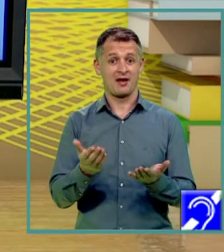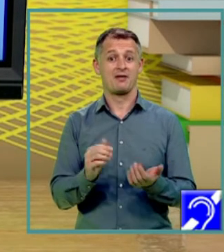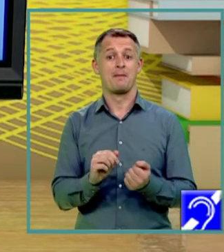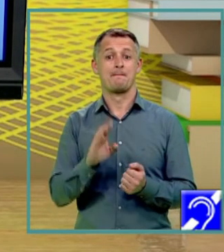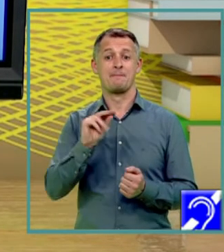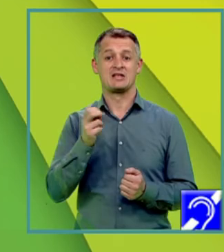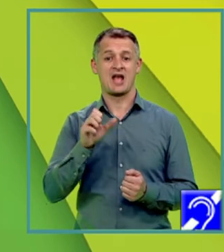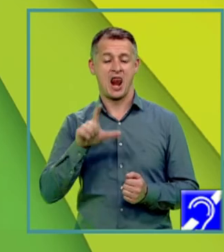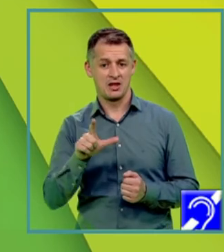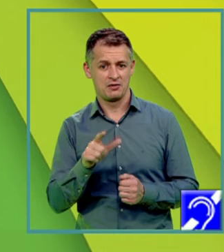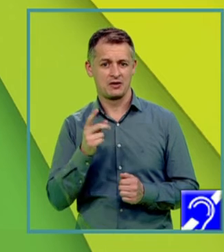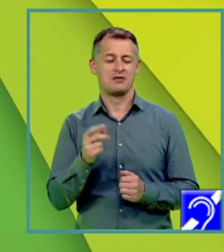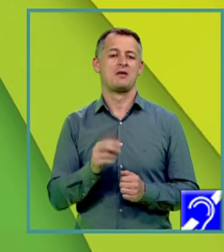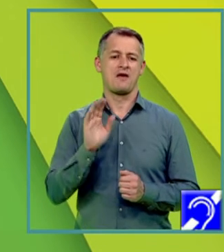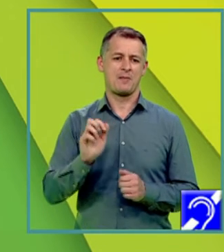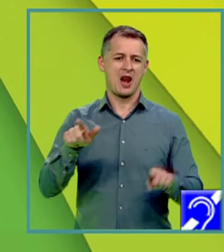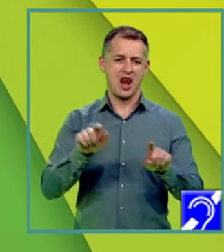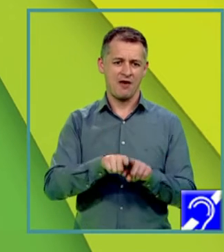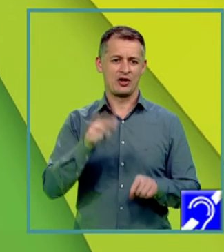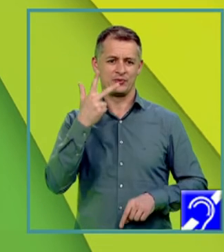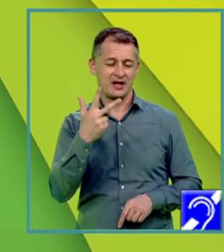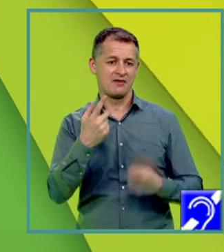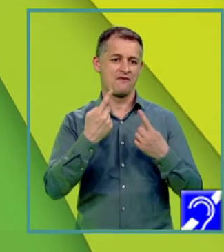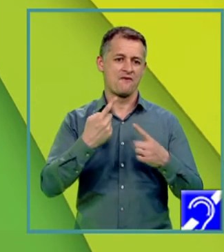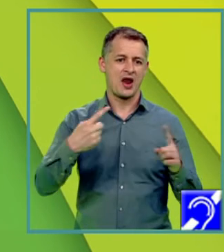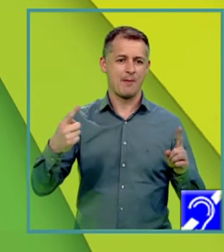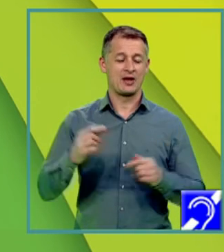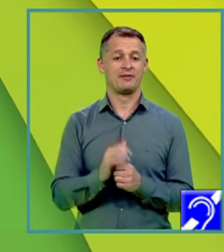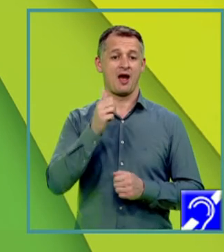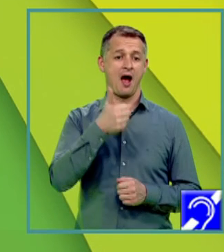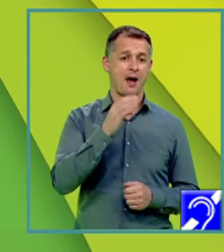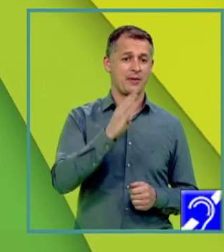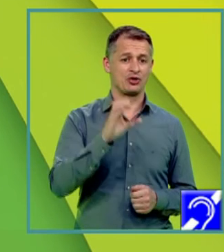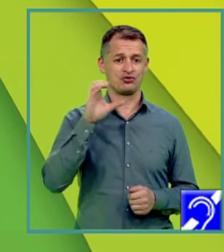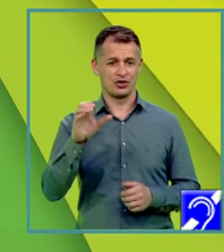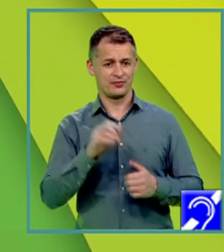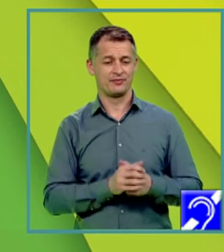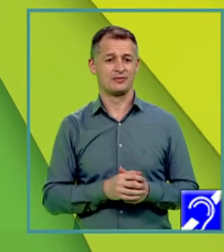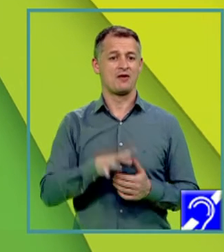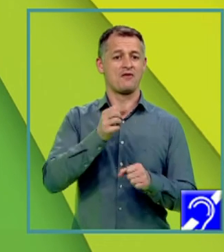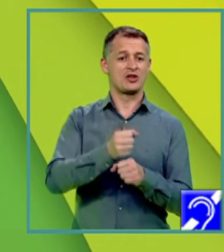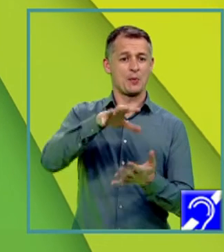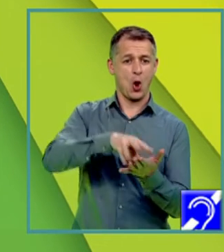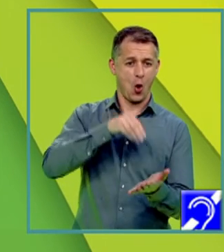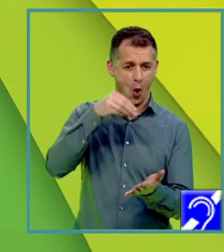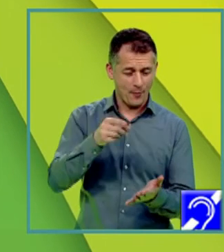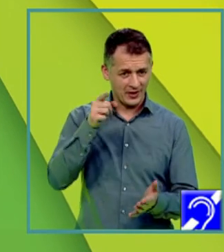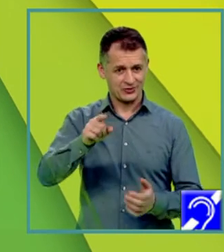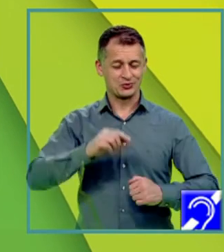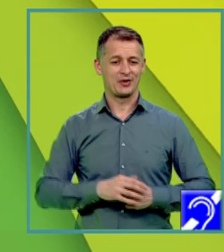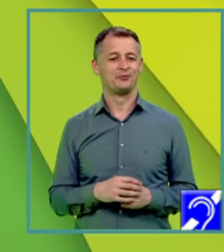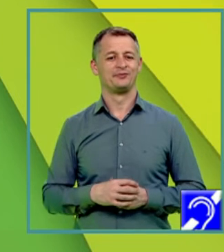funcționăm la fel cu cele trei variabile ab c facem o copie a lui c folosim pe pentru calcul de